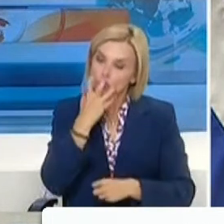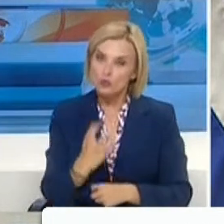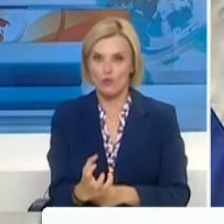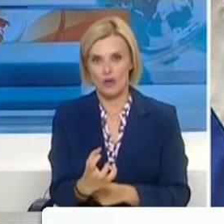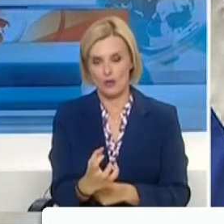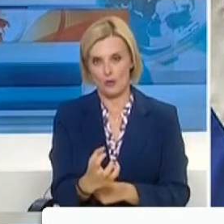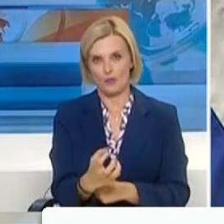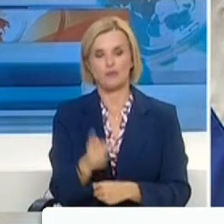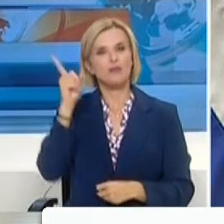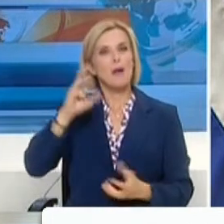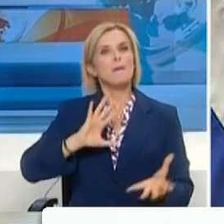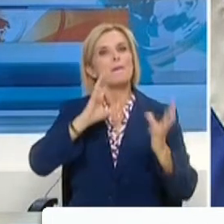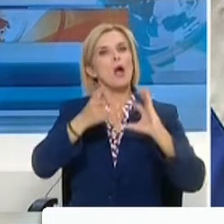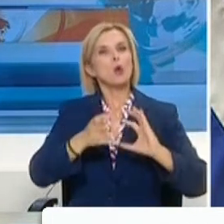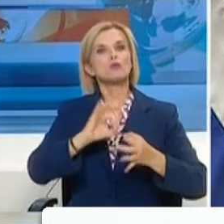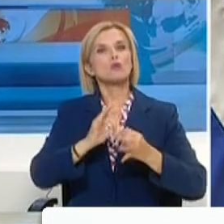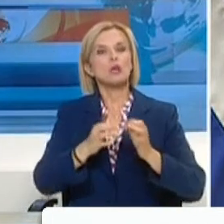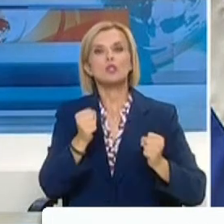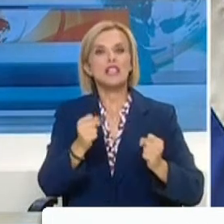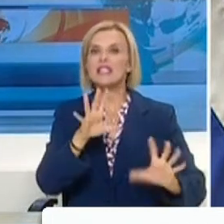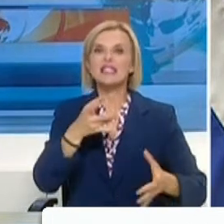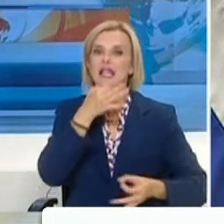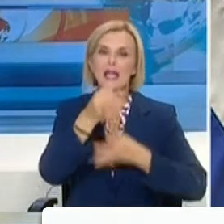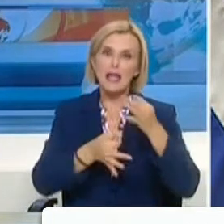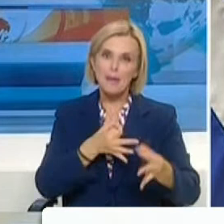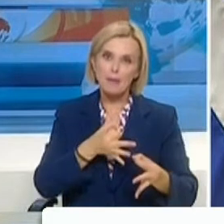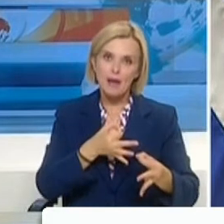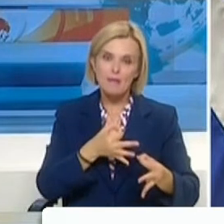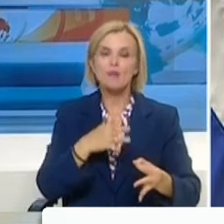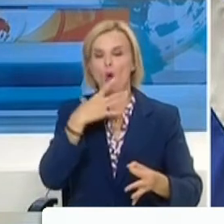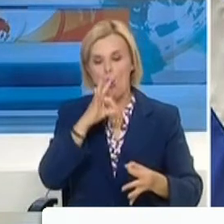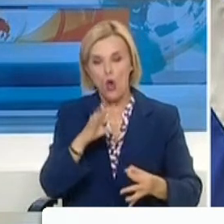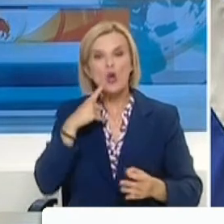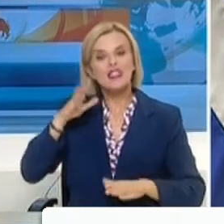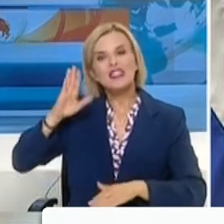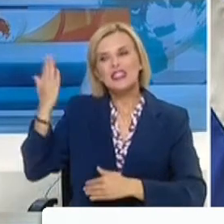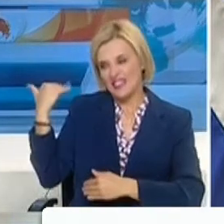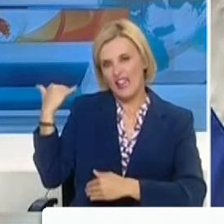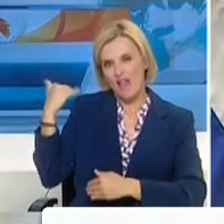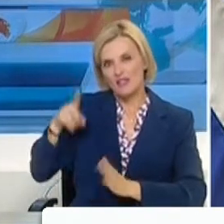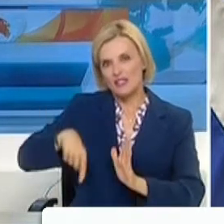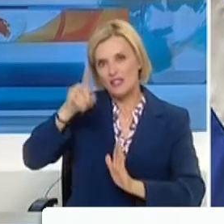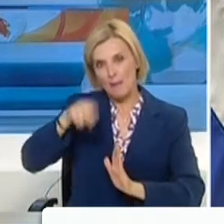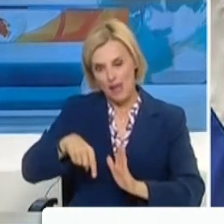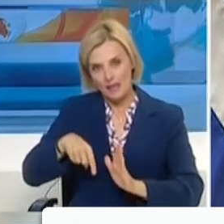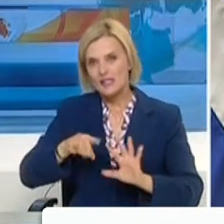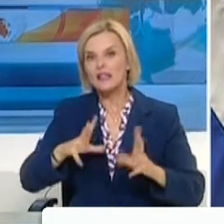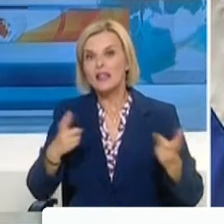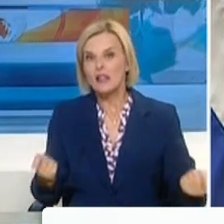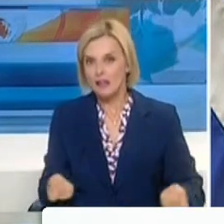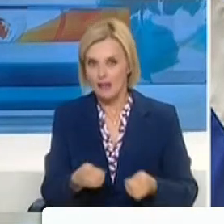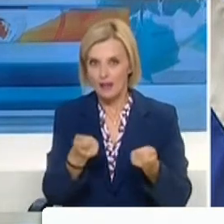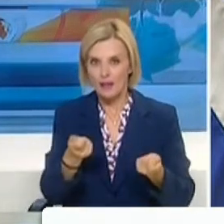αυτή η αναφορά από τον Παγκόσμιο Οργανισμό Υγείας προέκυψε από τρία σημαντικά φαινόμενα των τελευταίων ημερών. Πρώτον, την